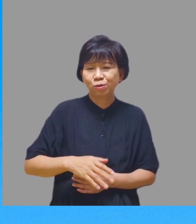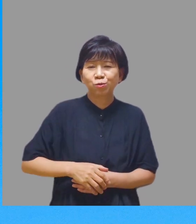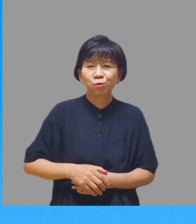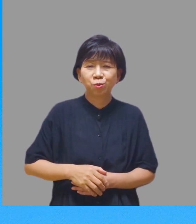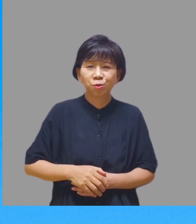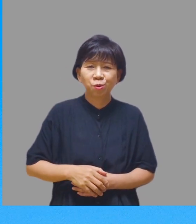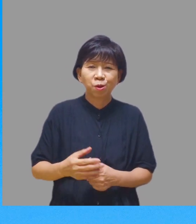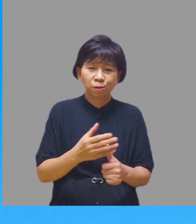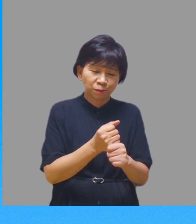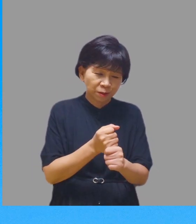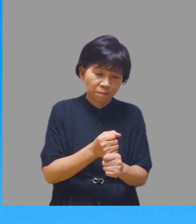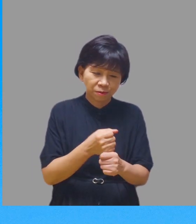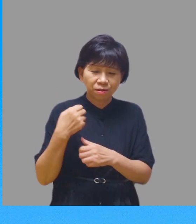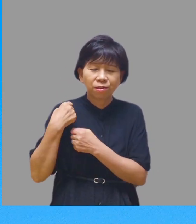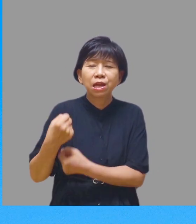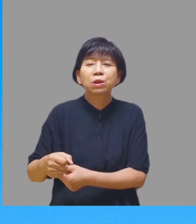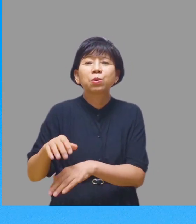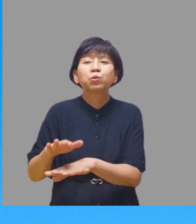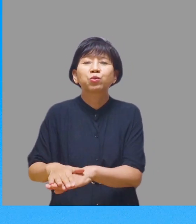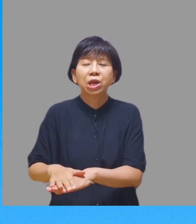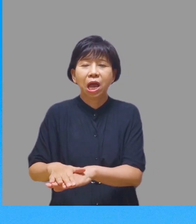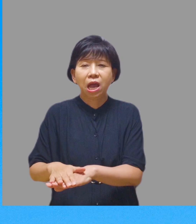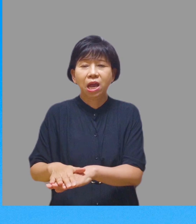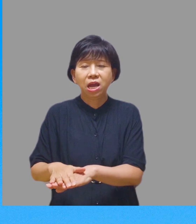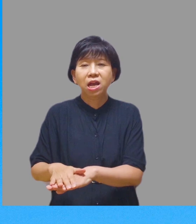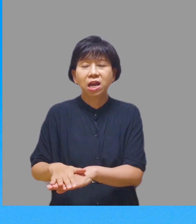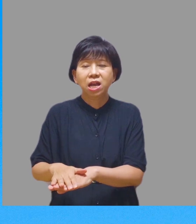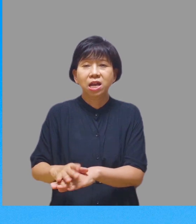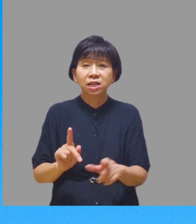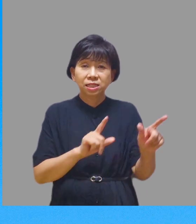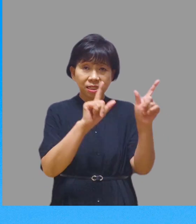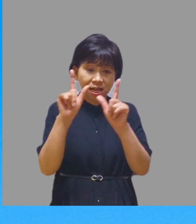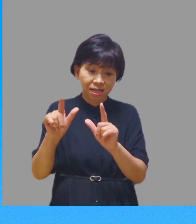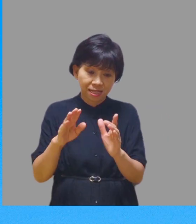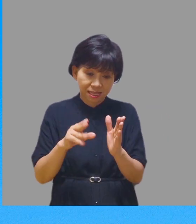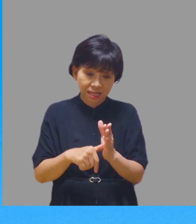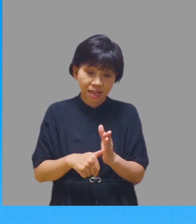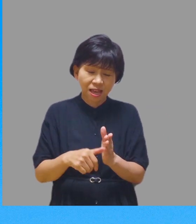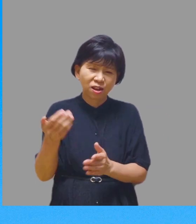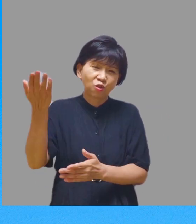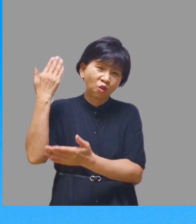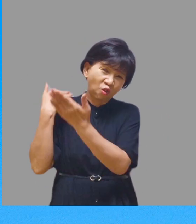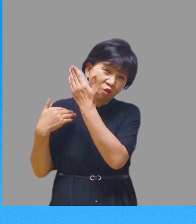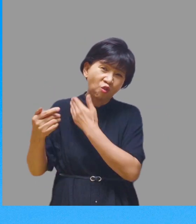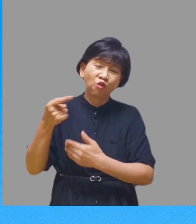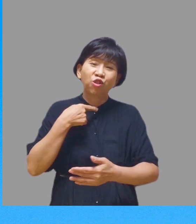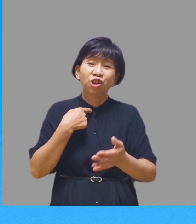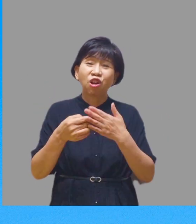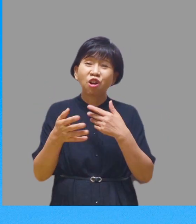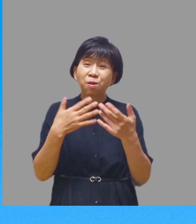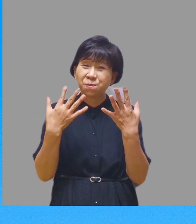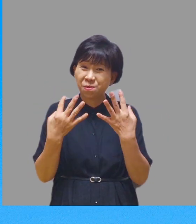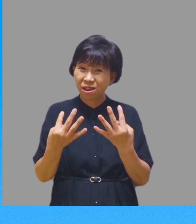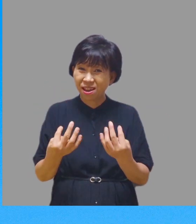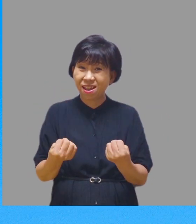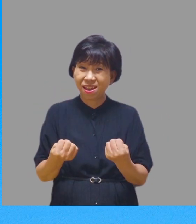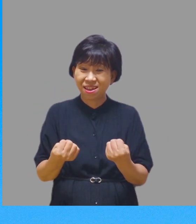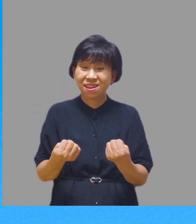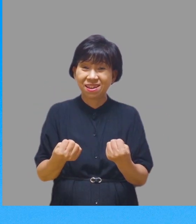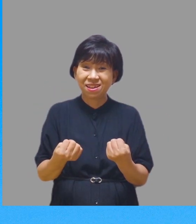것을 내려놓는다라는 뜻입니다. 성도 여러분, 우리가 살아가면서 많은 과거를 가지고 있습니다. 어떤 분들은요,